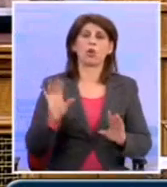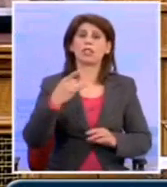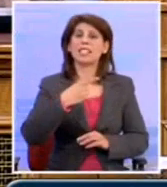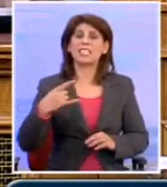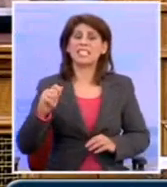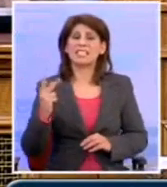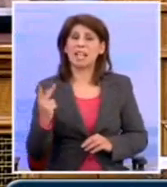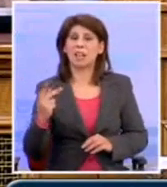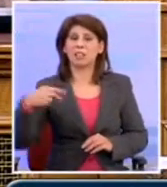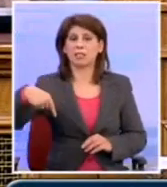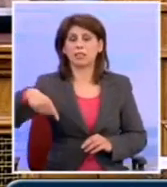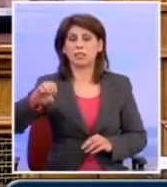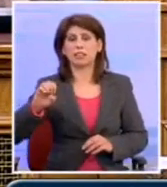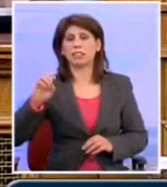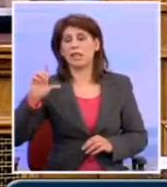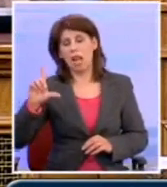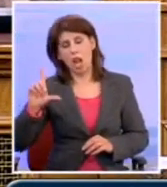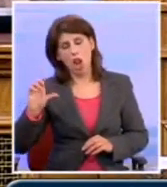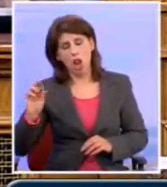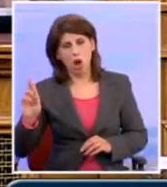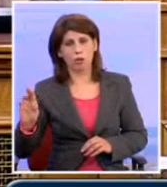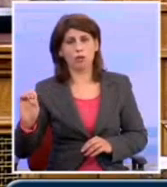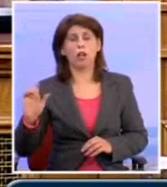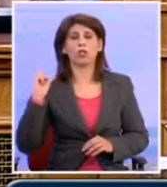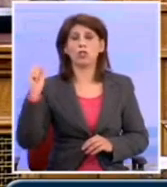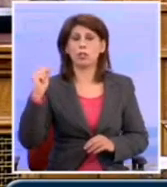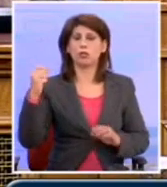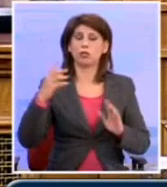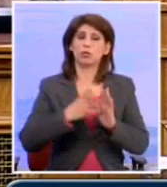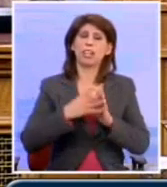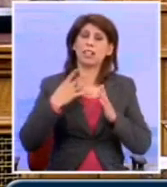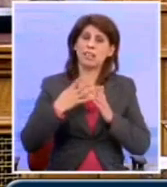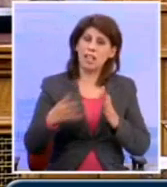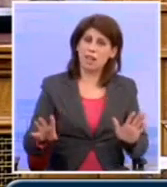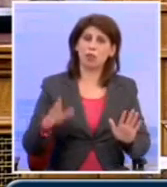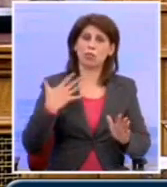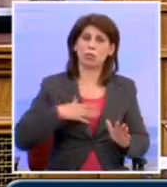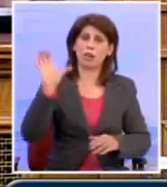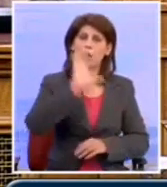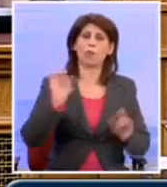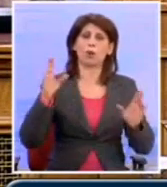Τελόρ, ούτε οι σοσιαλιστές του 19ου αιώνα που θέλανε μια Ευρώπη χωρίς σύνορα.